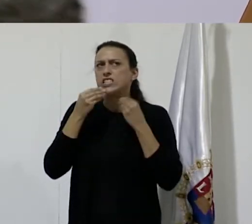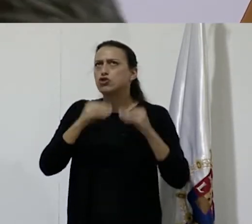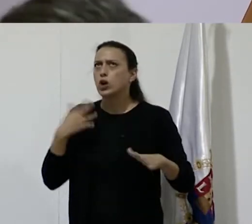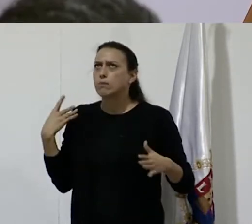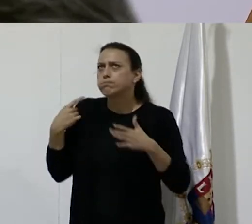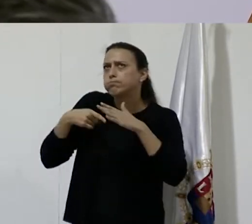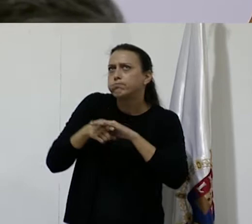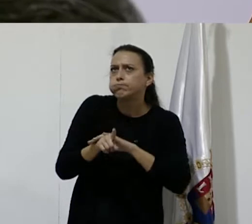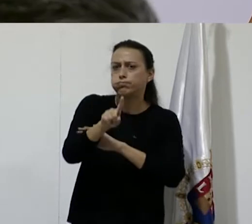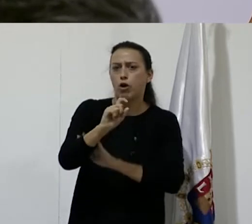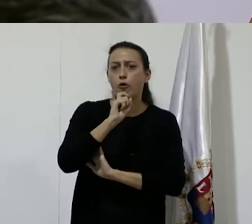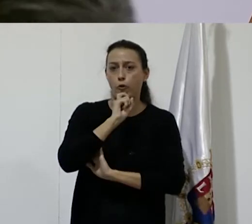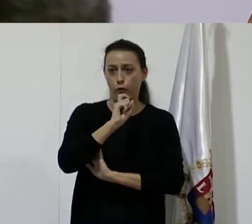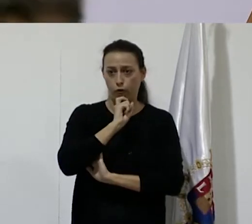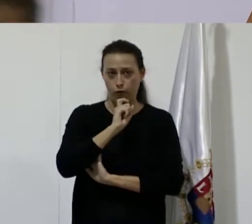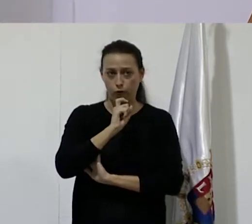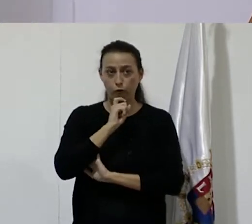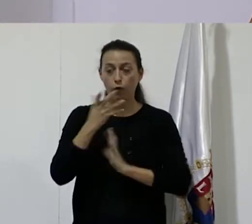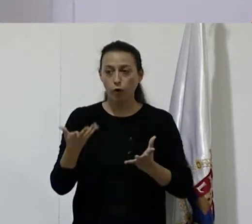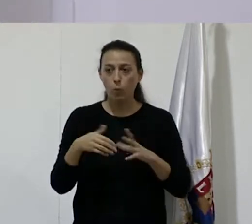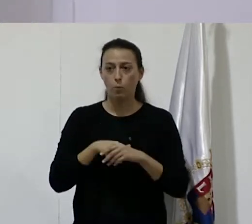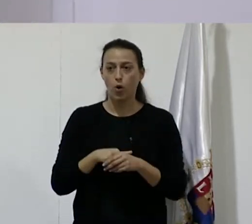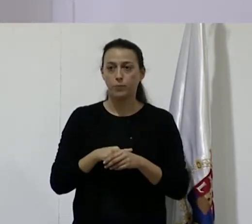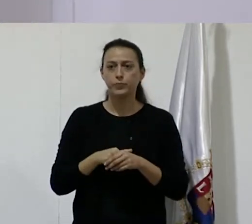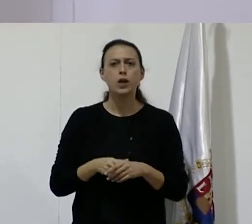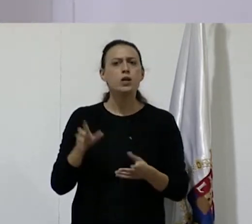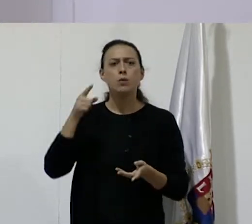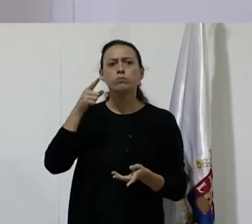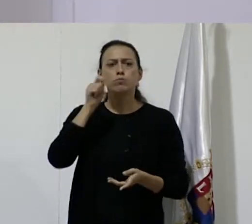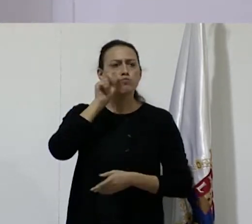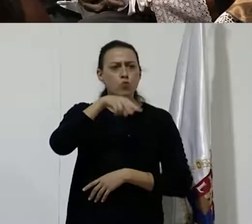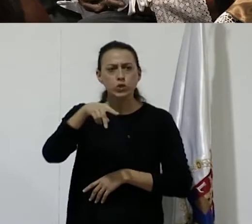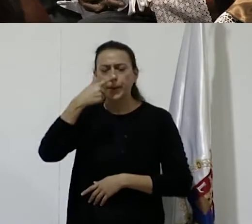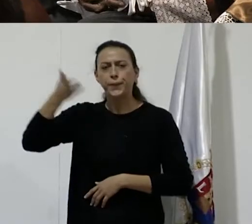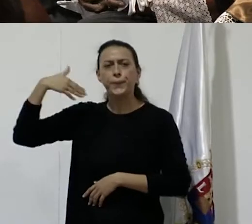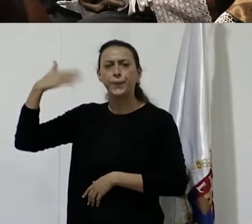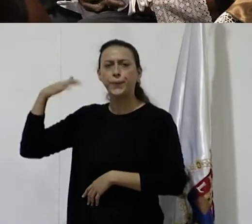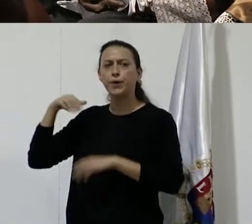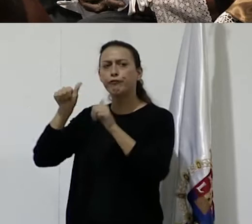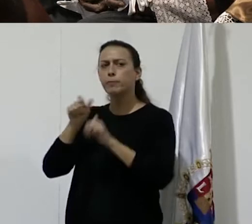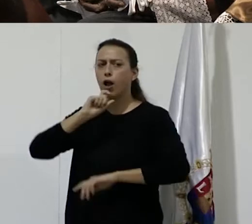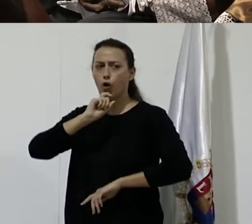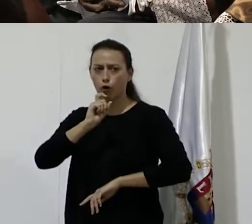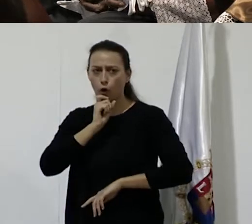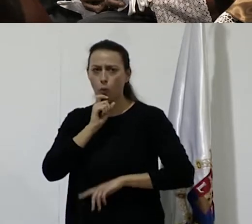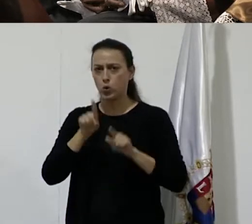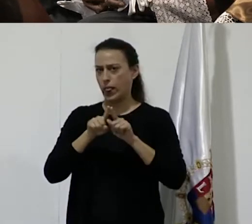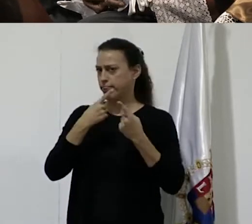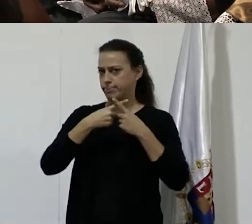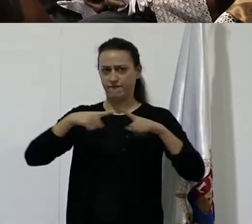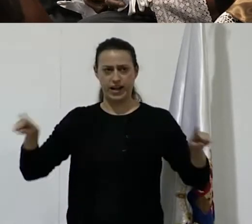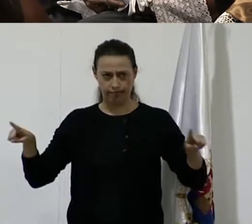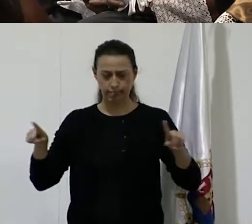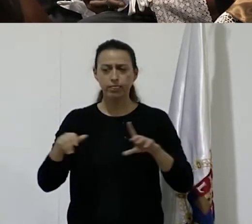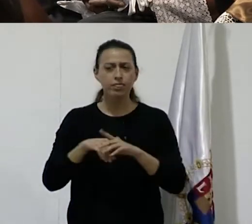era el centre d'educació on es practicaven les formes més altes del saber de la cultura humana, encara que en les polis gregues,